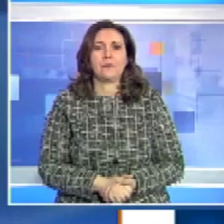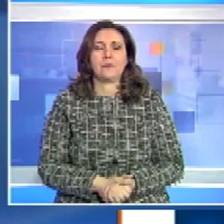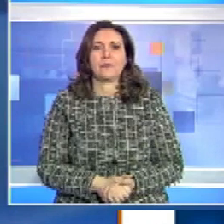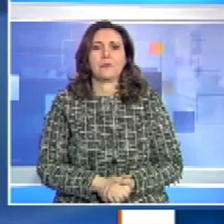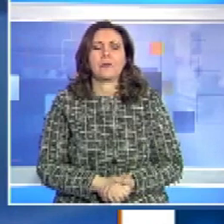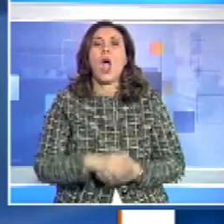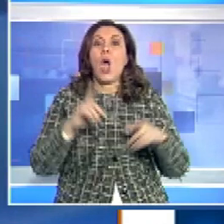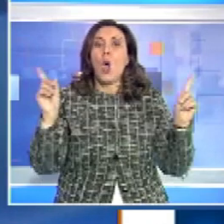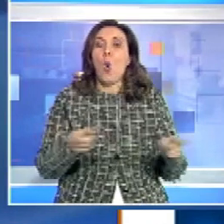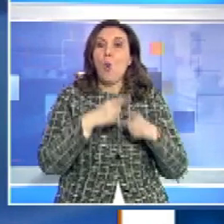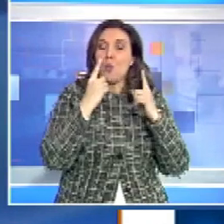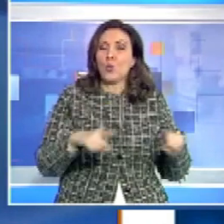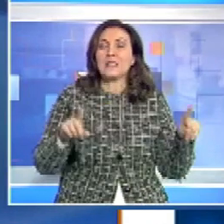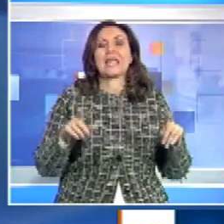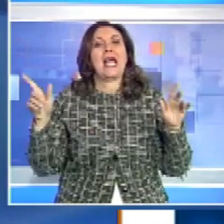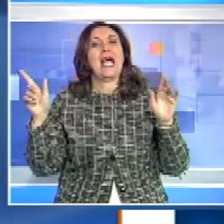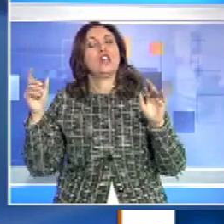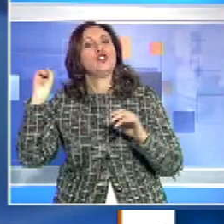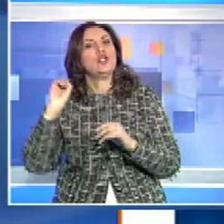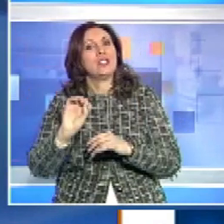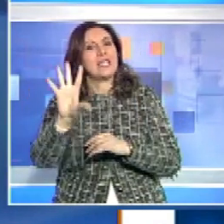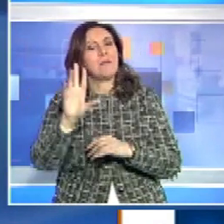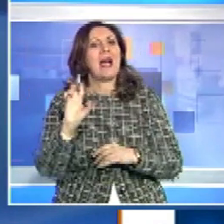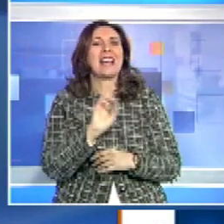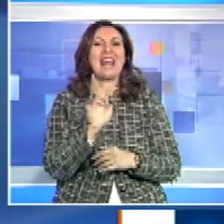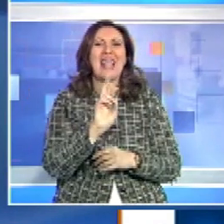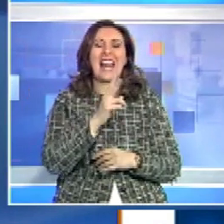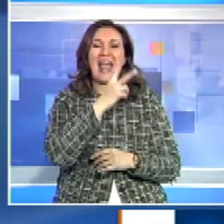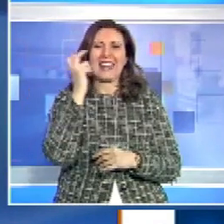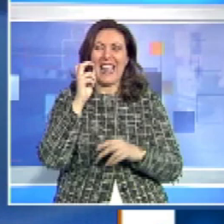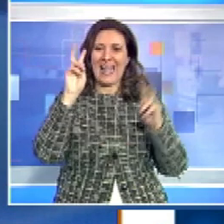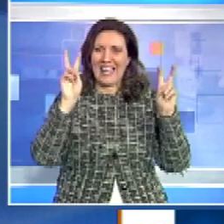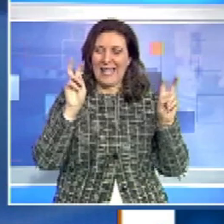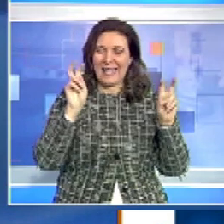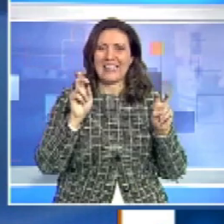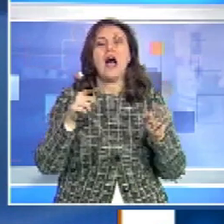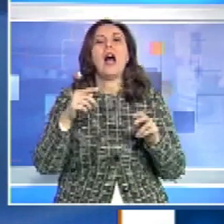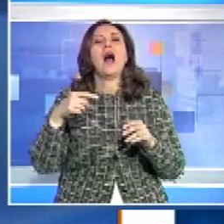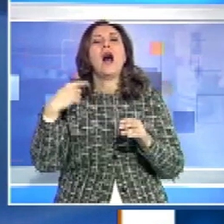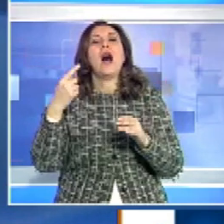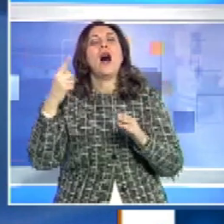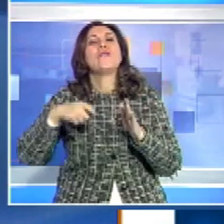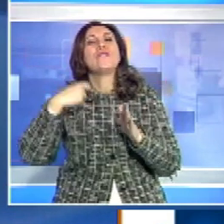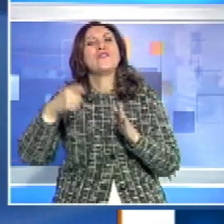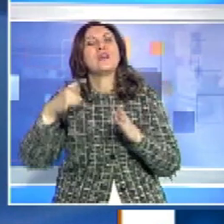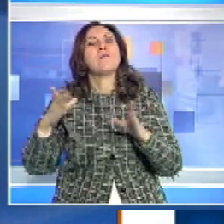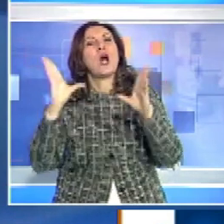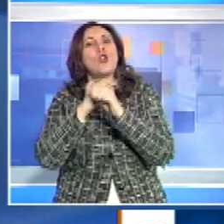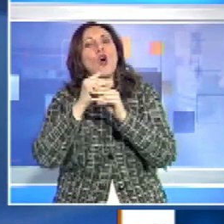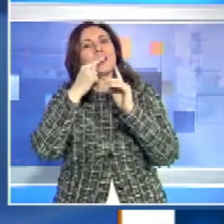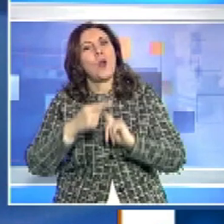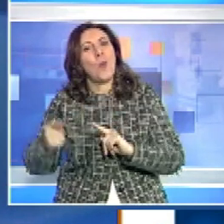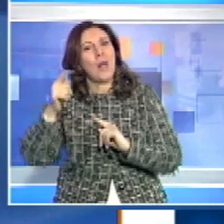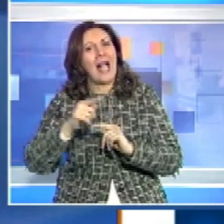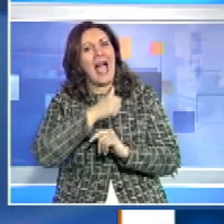Parliamo di musica e cinema. I Lucani, Rena Nera, firmano la colonna sonora del film La notte più lunga dell'anno,